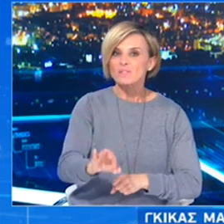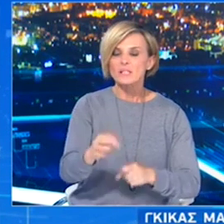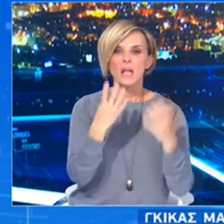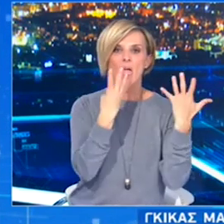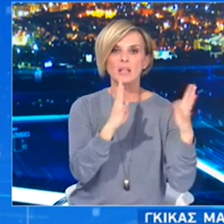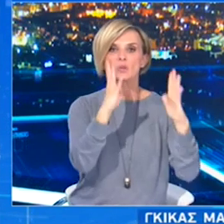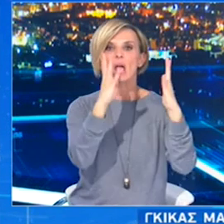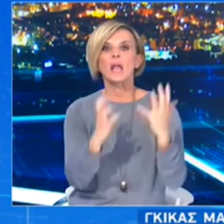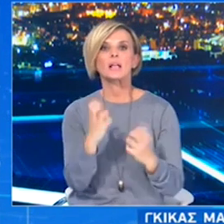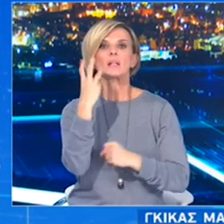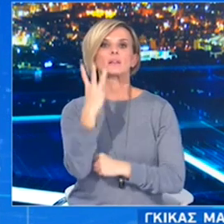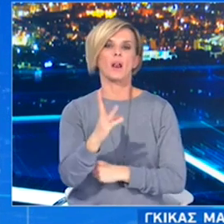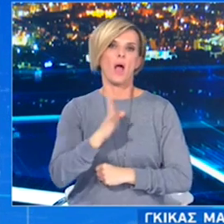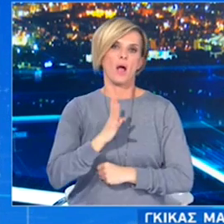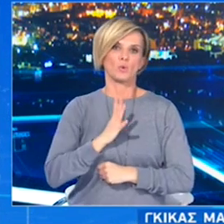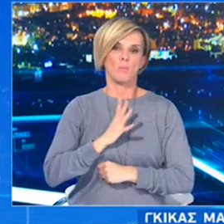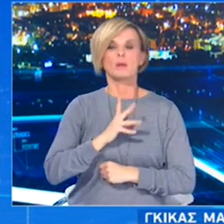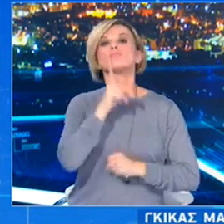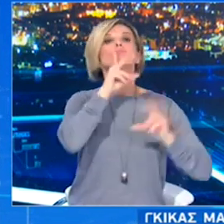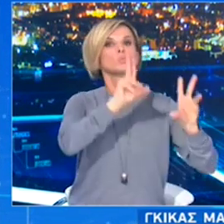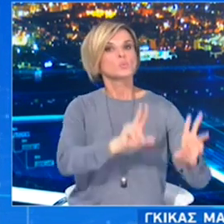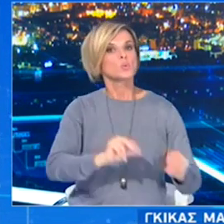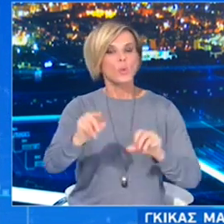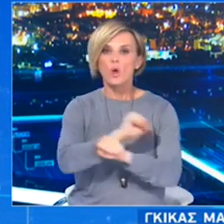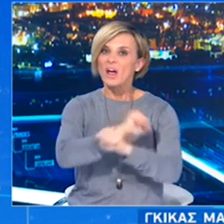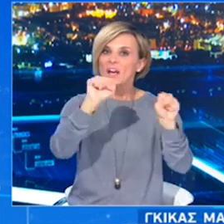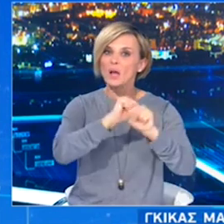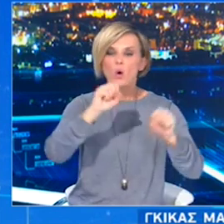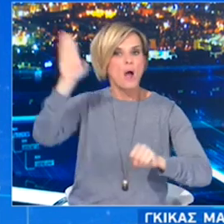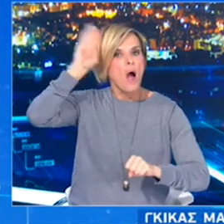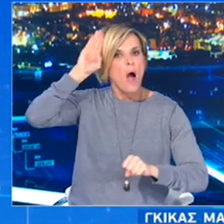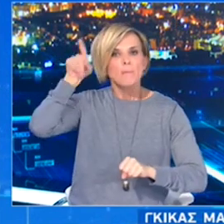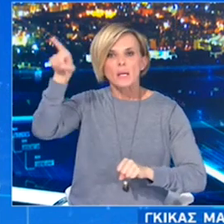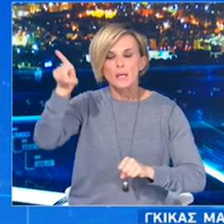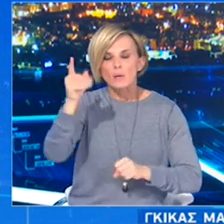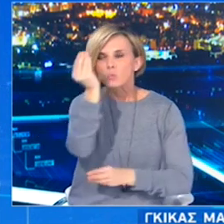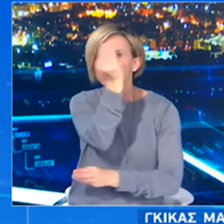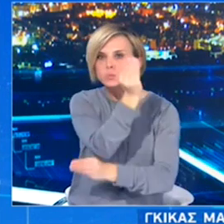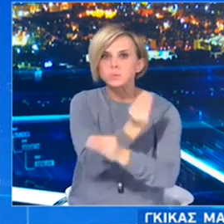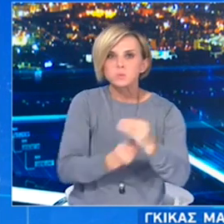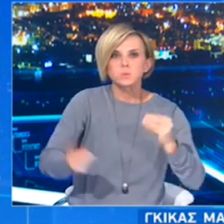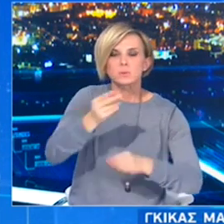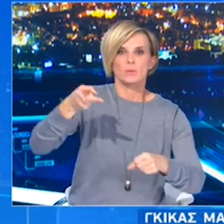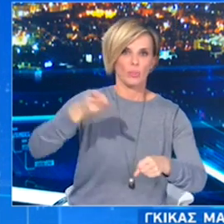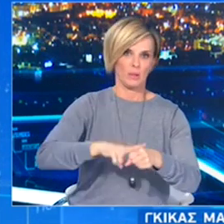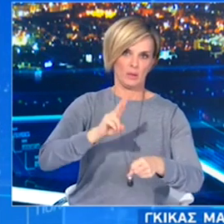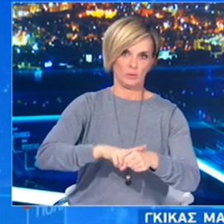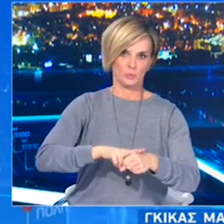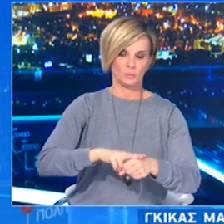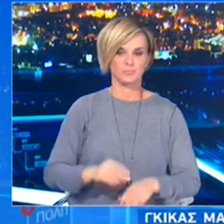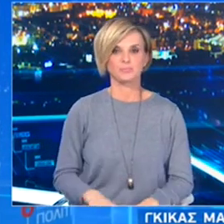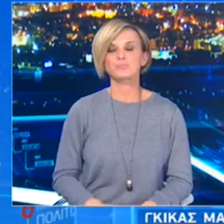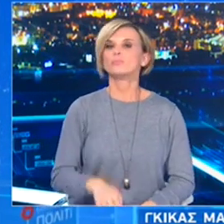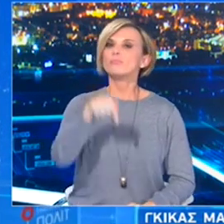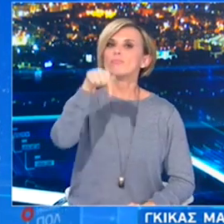993. Ρεκόρ θανάτων καταγράφηκε χθες και στις Ηνωμένες Πολιτείες Αμερικής. Όσον αφορά την επιδημία στην